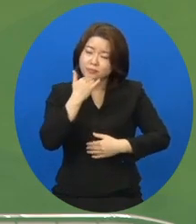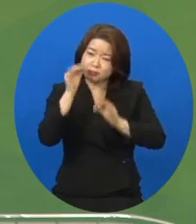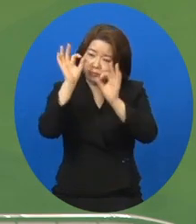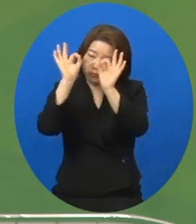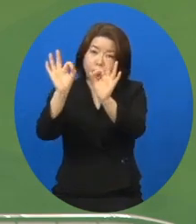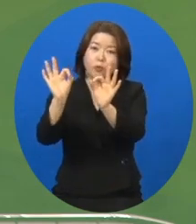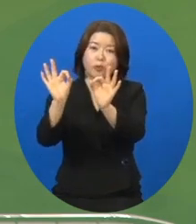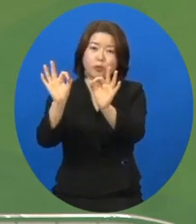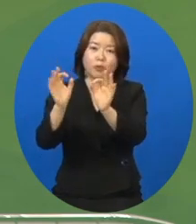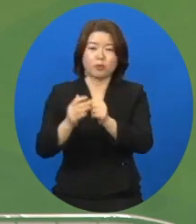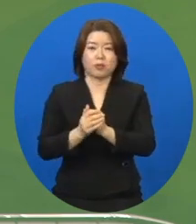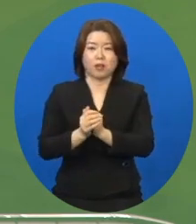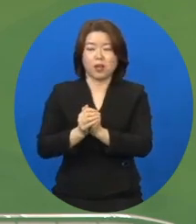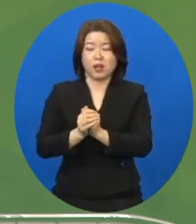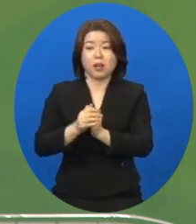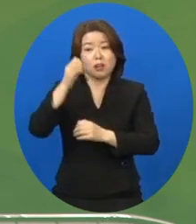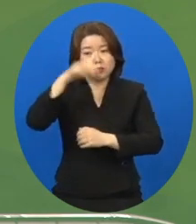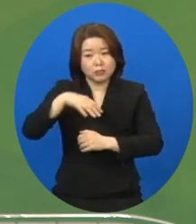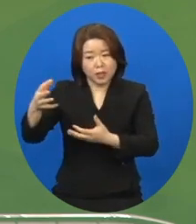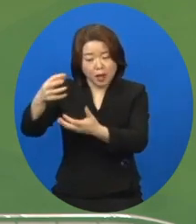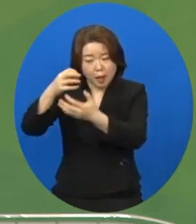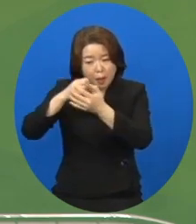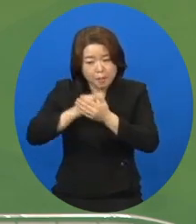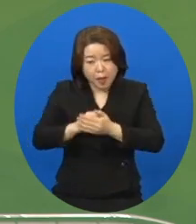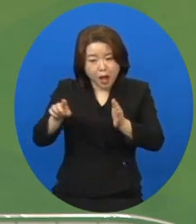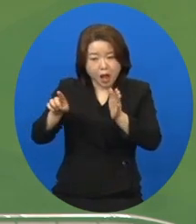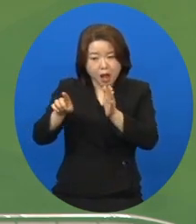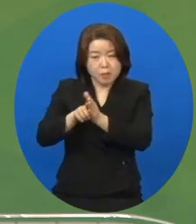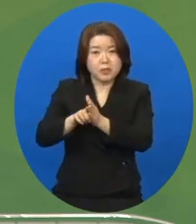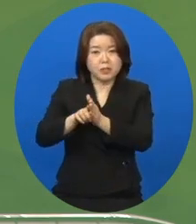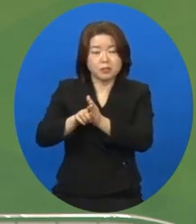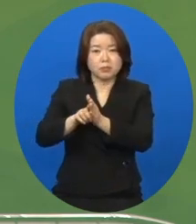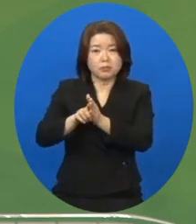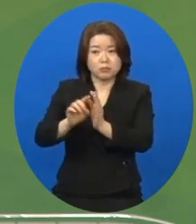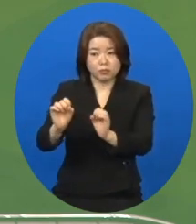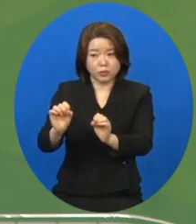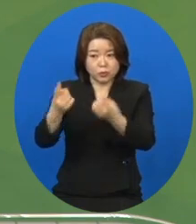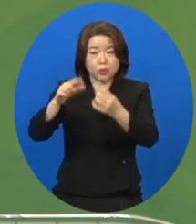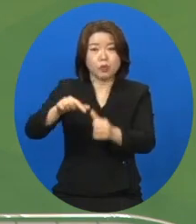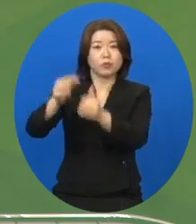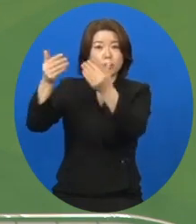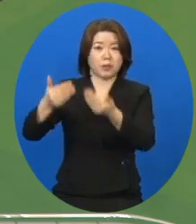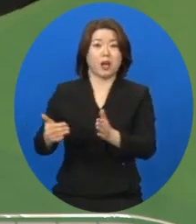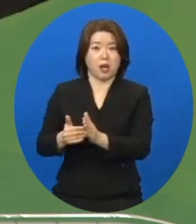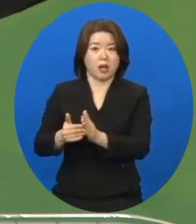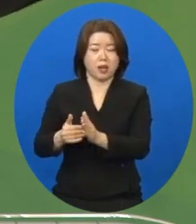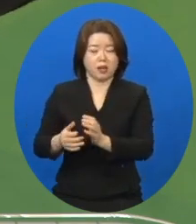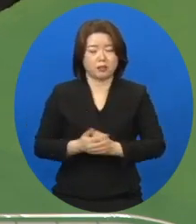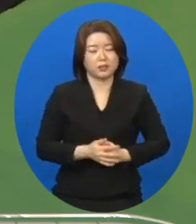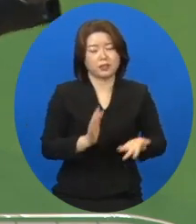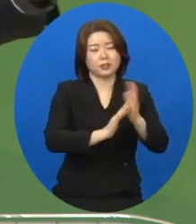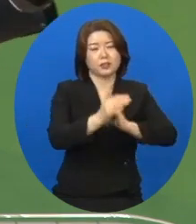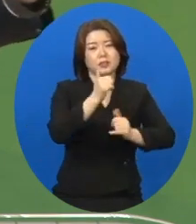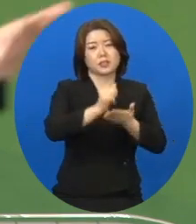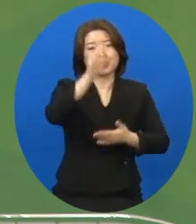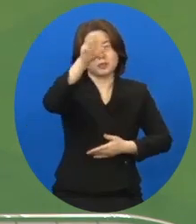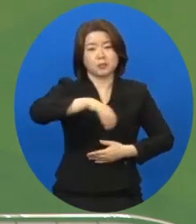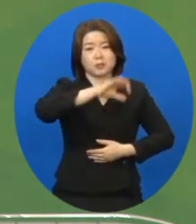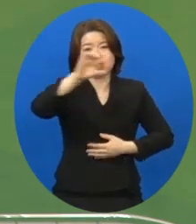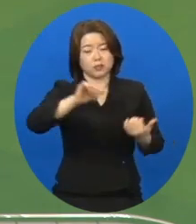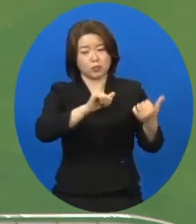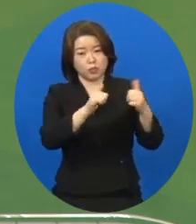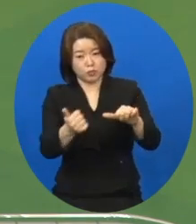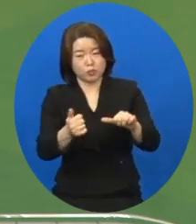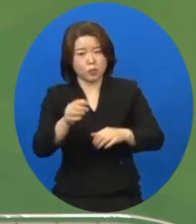하고 받아들이기만 하면 되는 믿음으로 구원받았어요. 예수님께서 십자가에 죽으시고 사흘